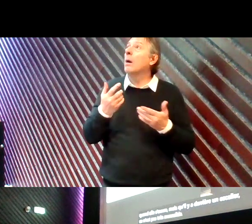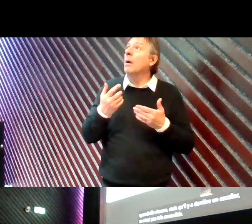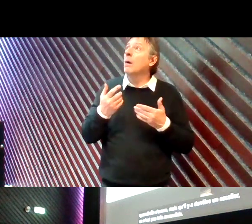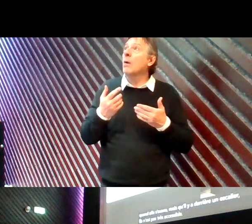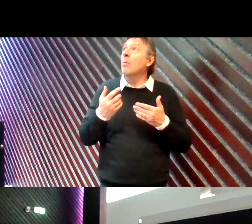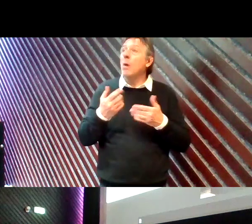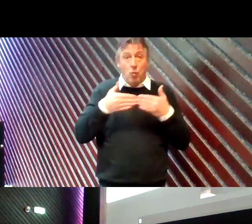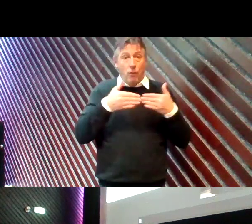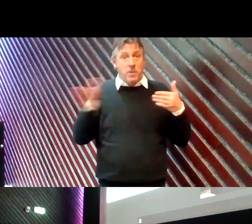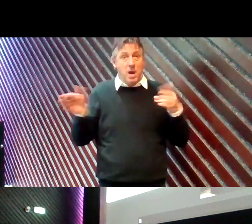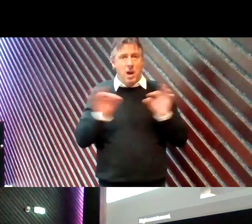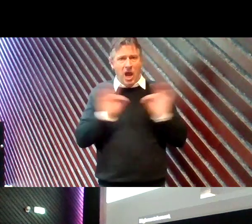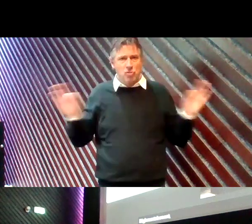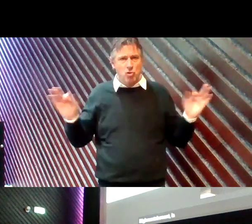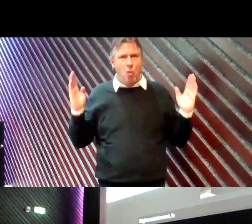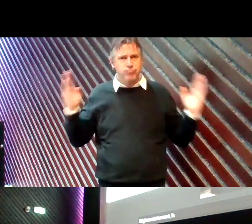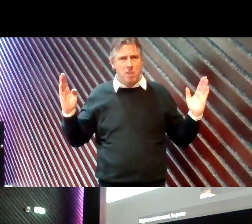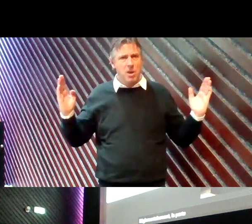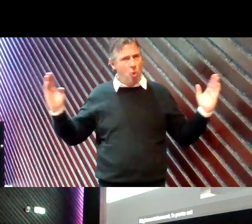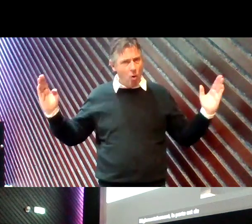marcheur elle s'ouvre bien on peut même avoir